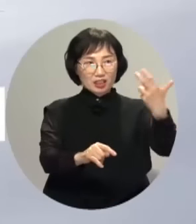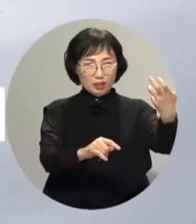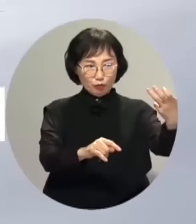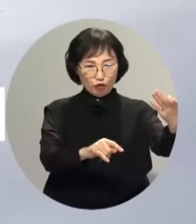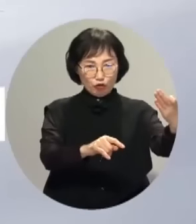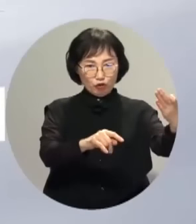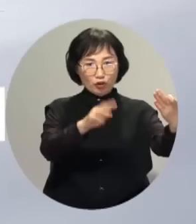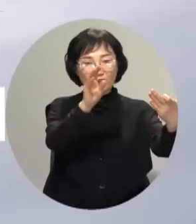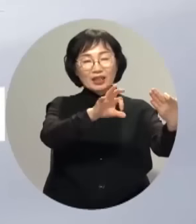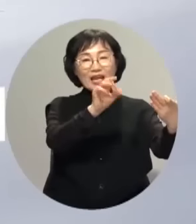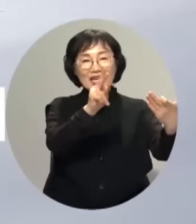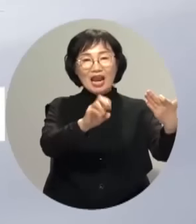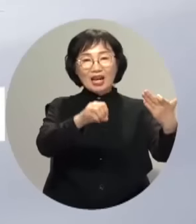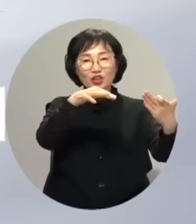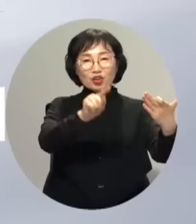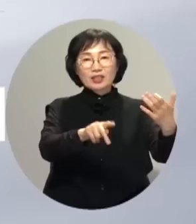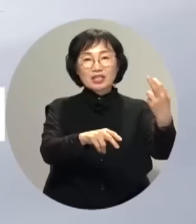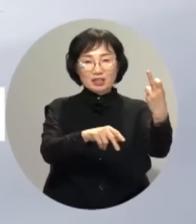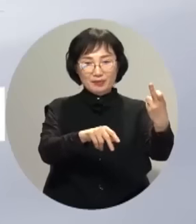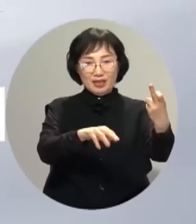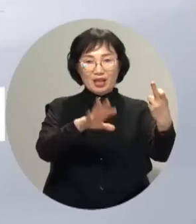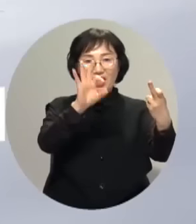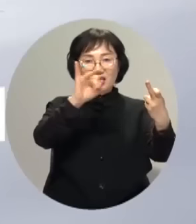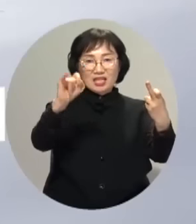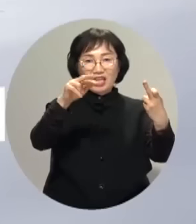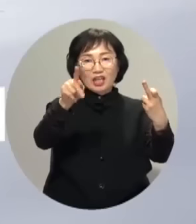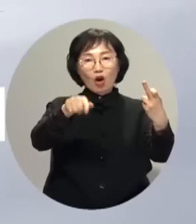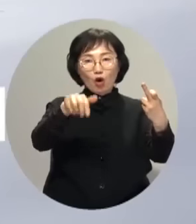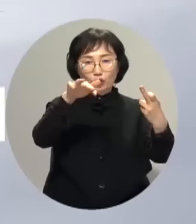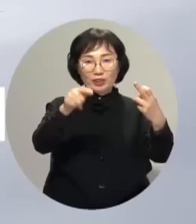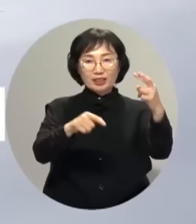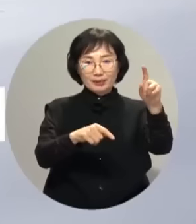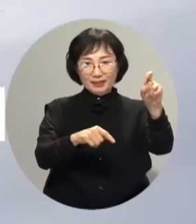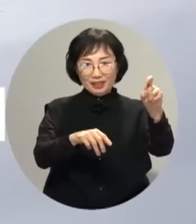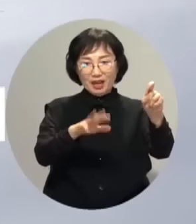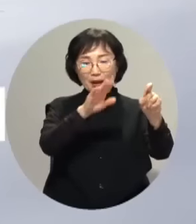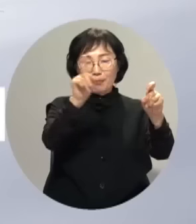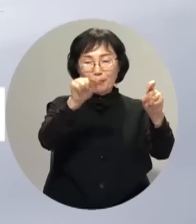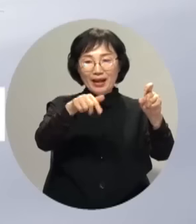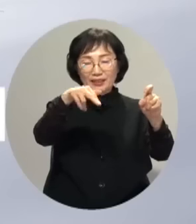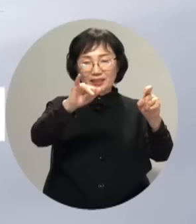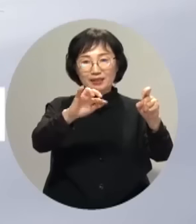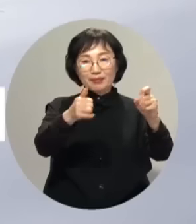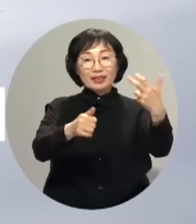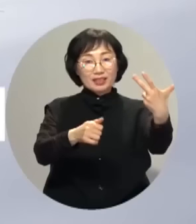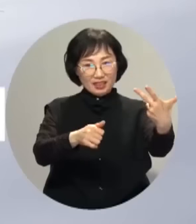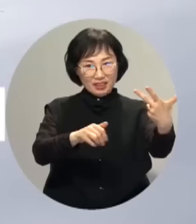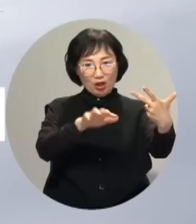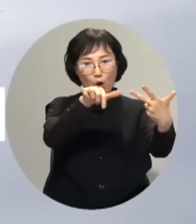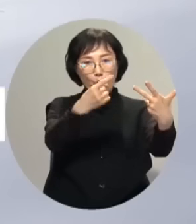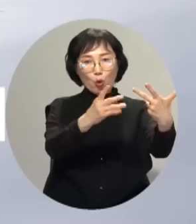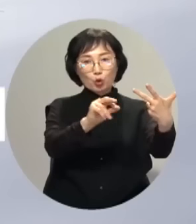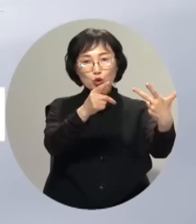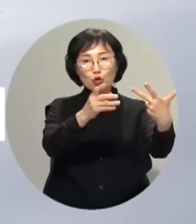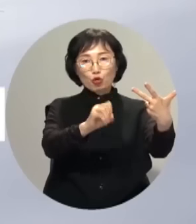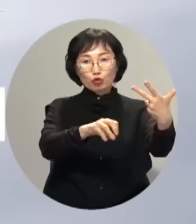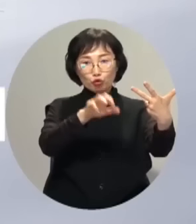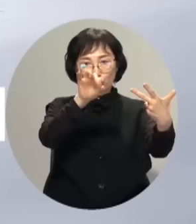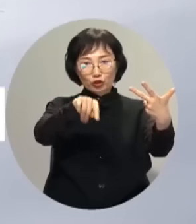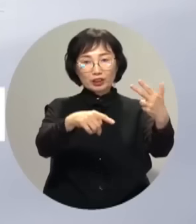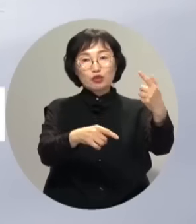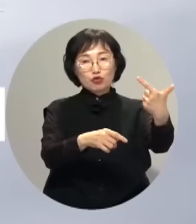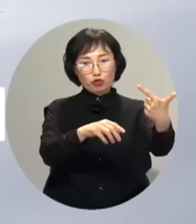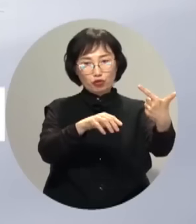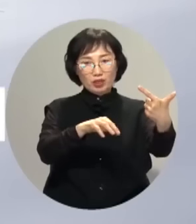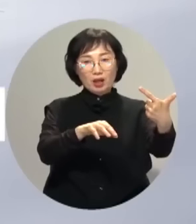12% 이덕춘 11% 박진만 7% 고종윤 6% 성치두 2%